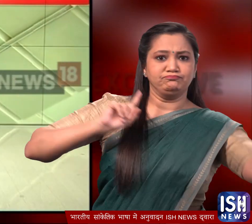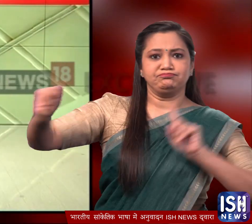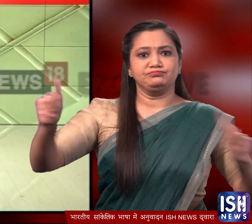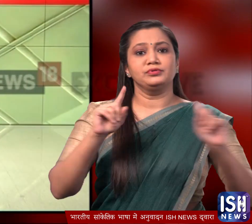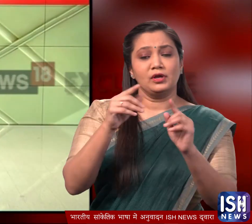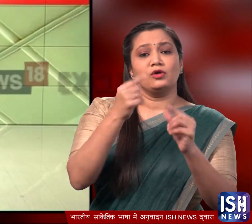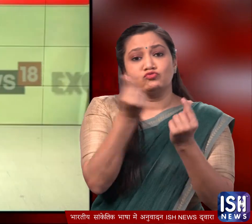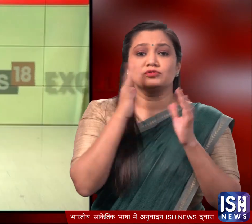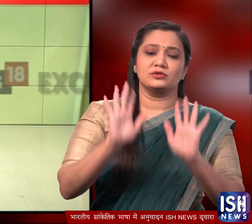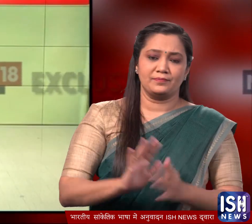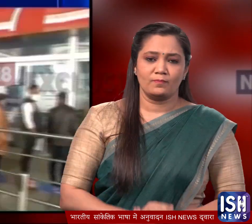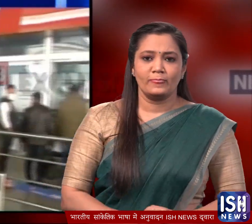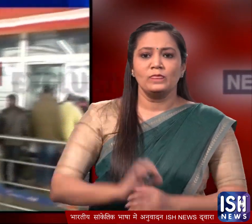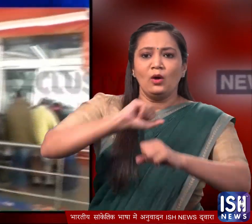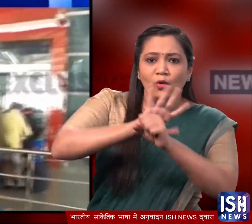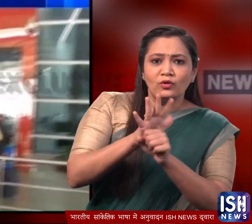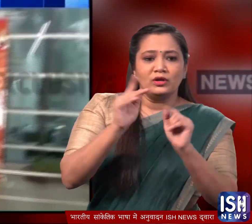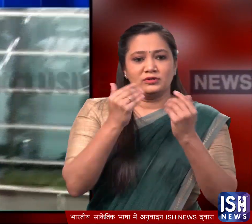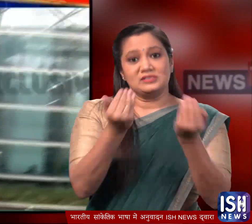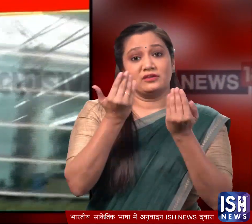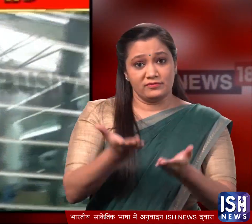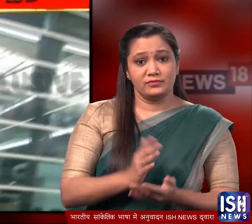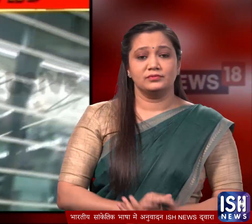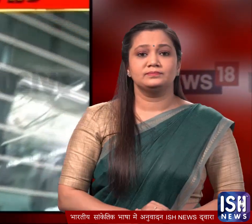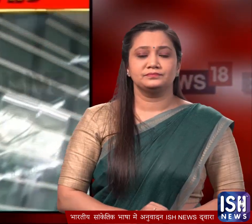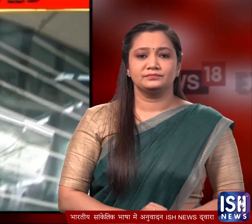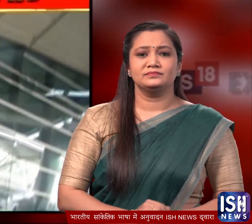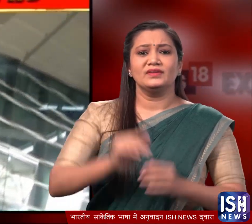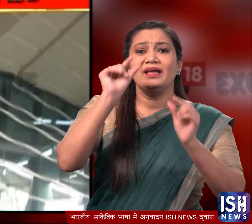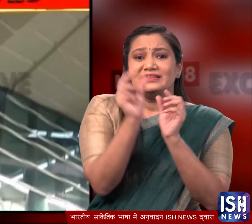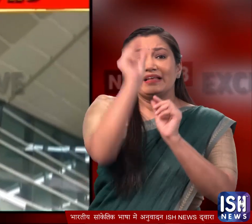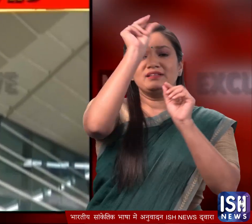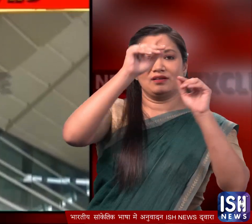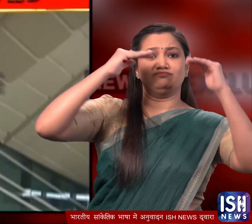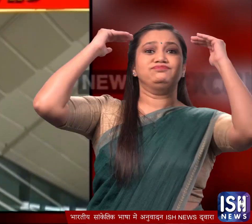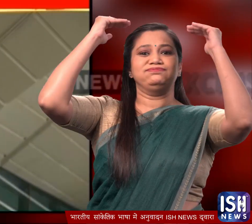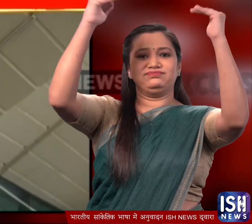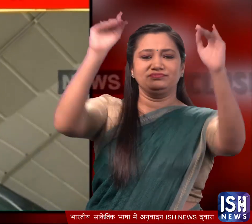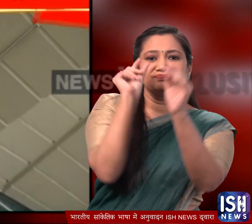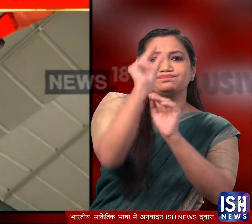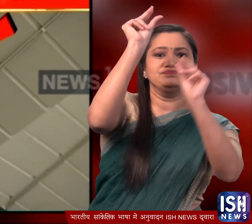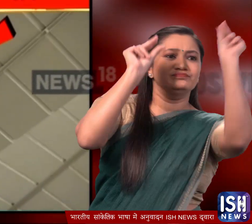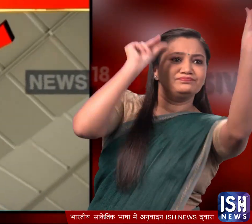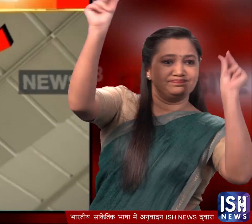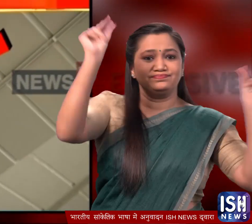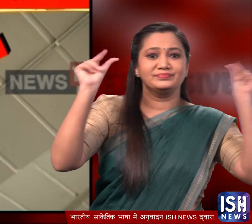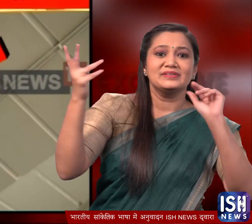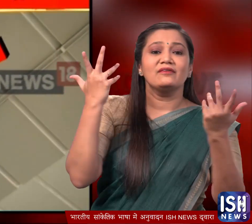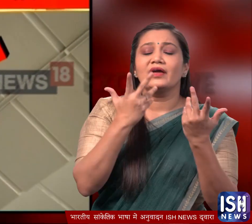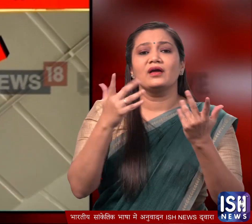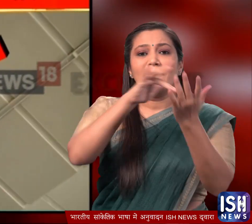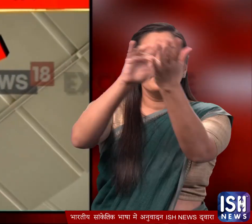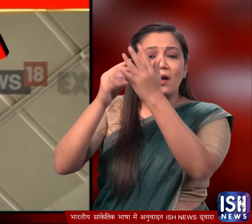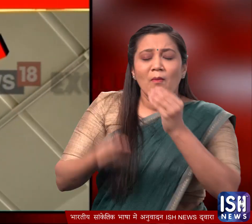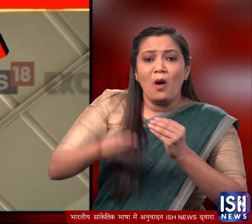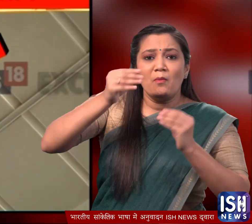पालन करवाने में काफी मदद मिलेगी और यात्रियों को कोरोना की गिरफ्त में आने से बचाया जा सकेगा। ये सेंसर एयरपोर्ट की छतों पर उन सभी जगहों